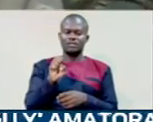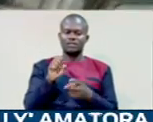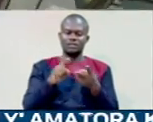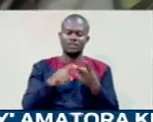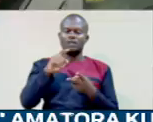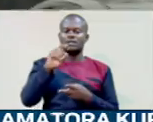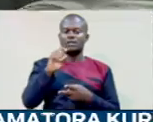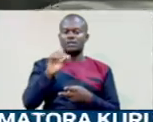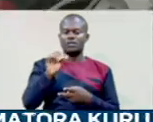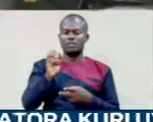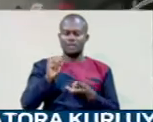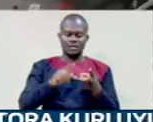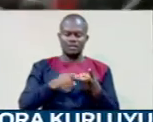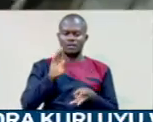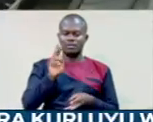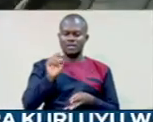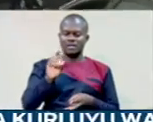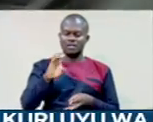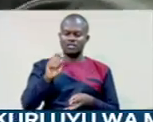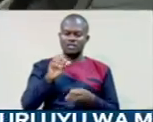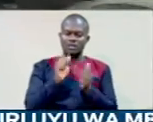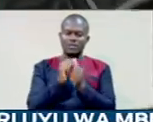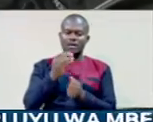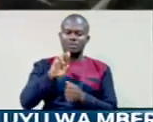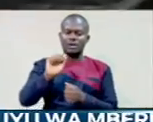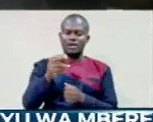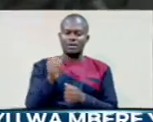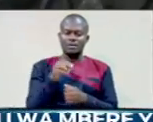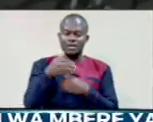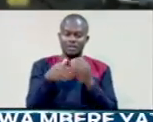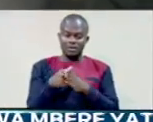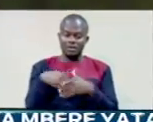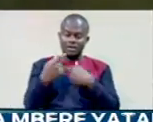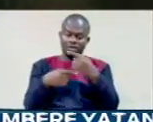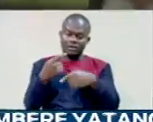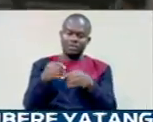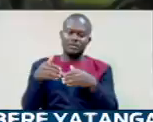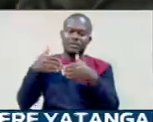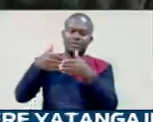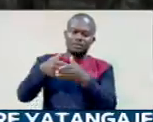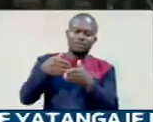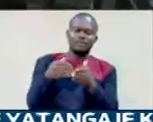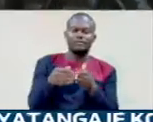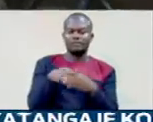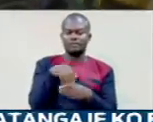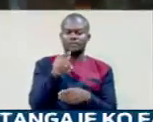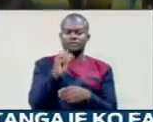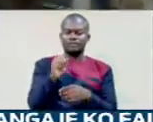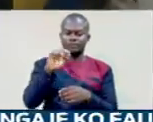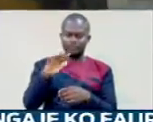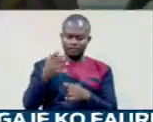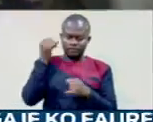wa Eritrea, Maniza bayo wa Benediction ndetse na Abraham wa Ethiopia nibo bari bakomeje kuyobora isiganwa. Mu metero 5 bya